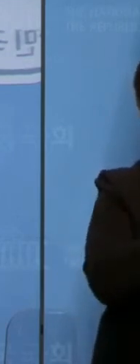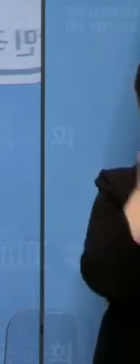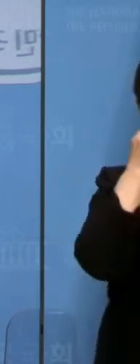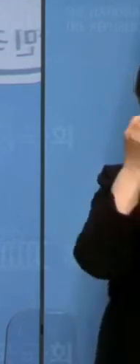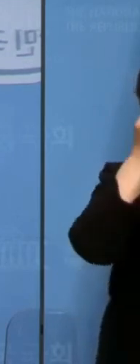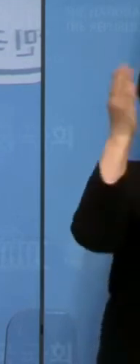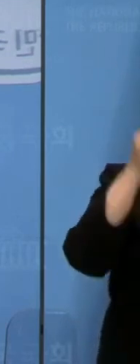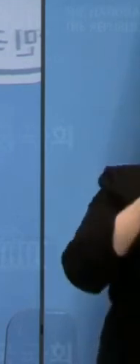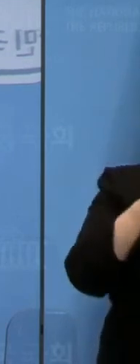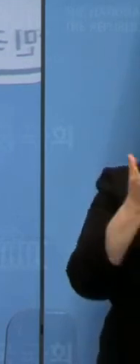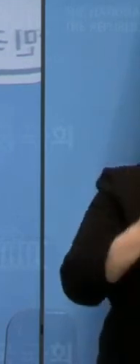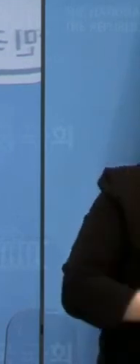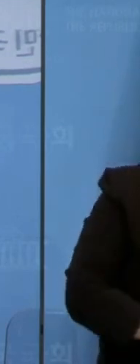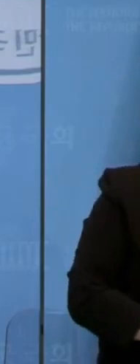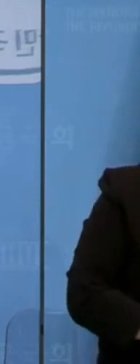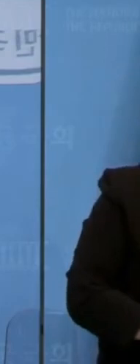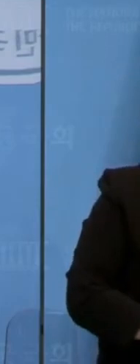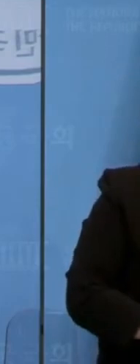잊지 않겠습니다.